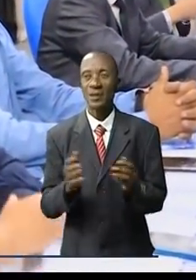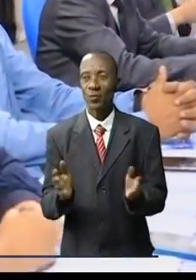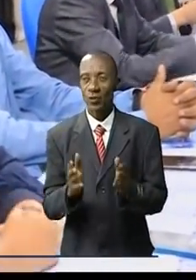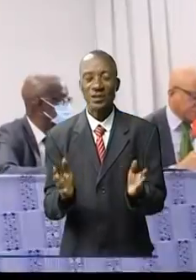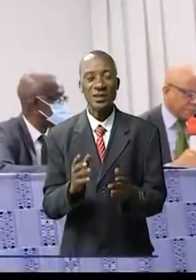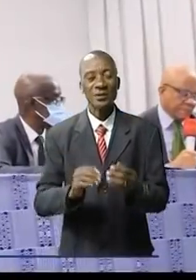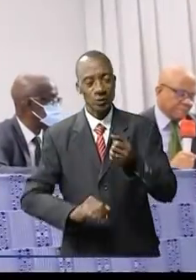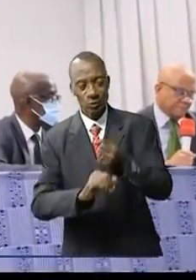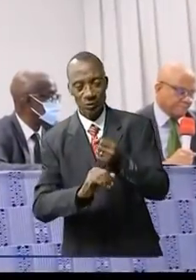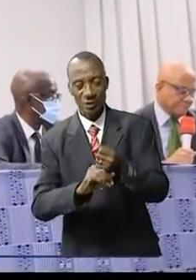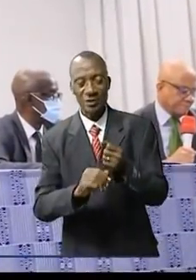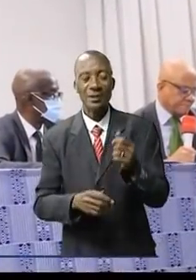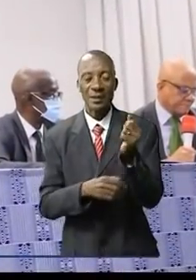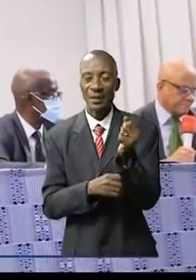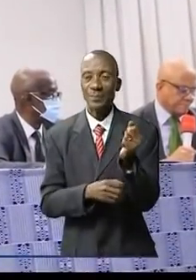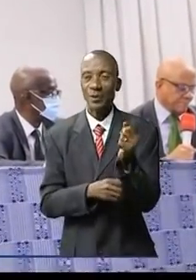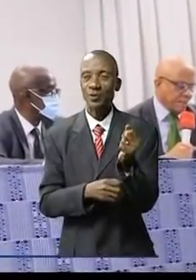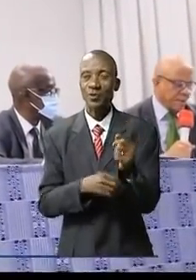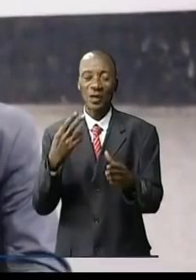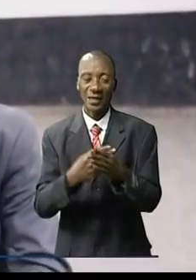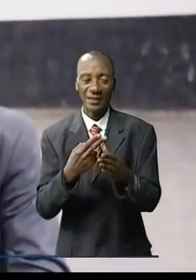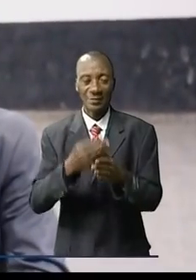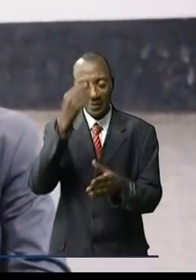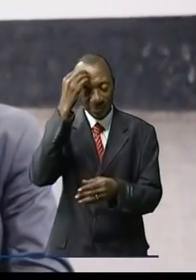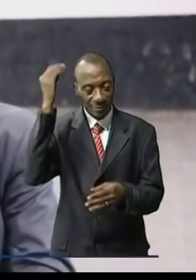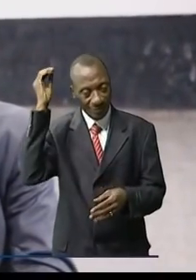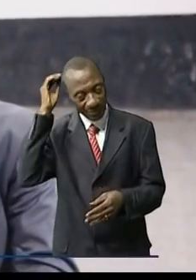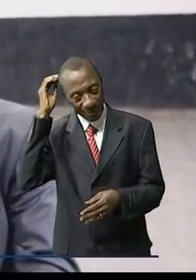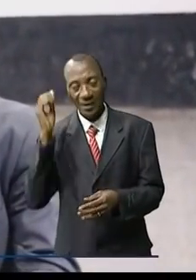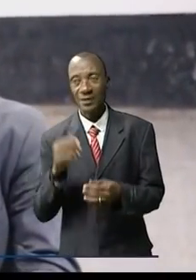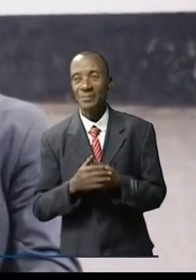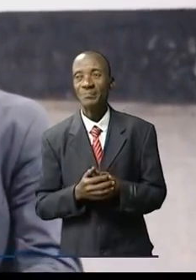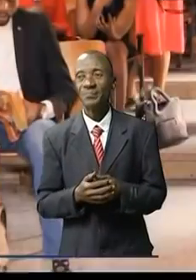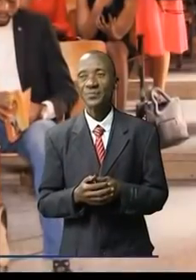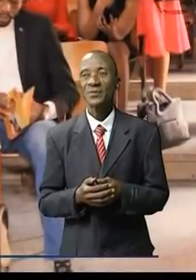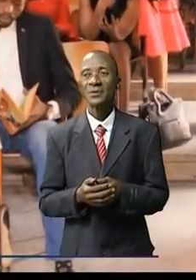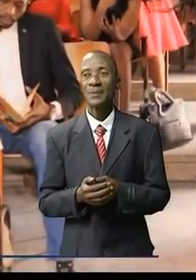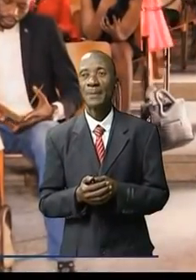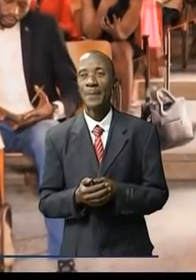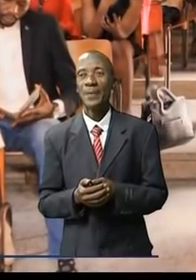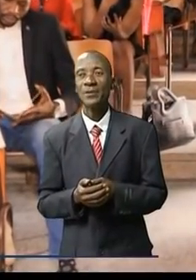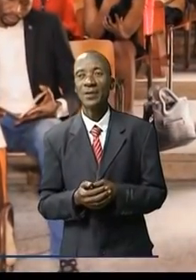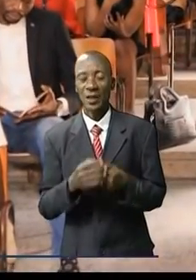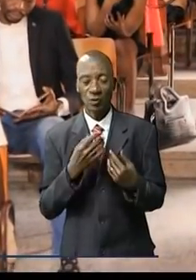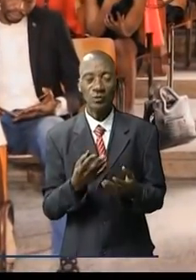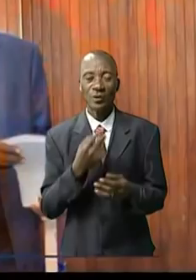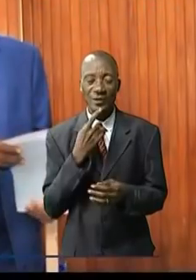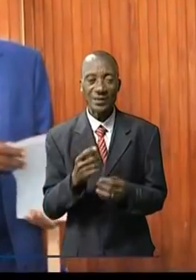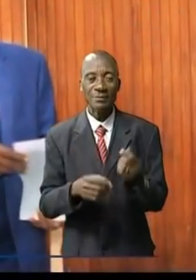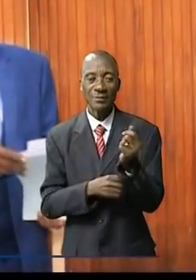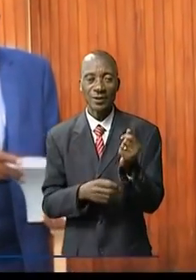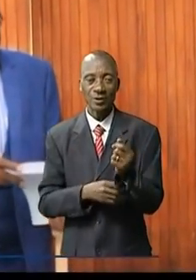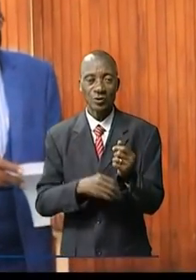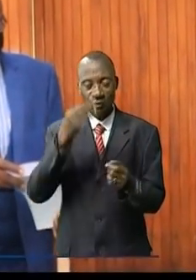des personnes souffrant de dépression et de schizophrénie ne reçoivent pas un traitement médical spécifique, alors que ces pathologies